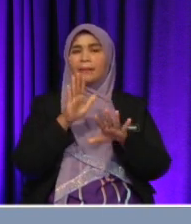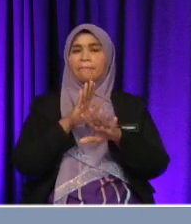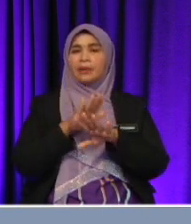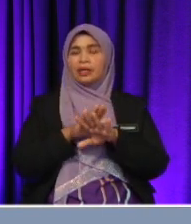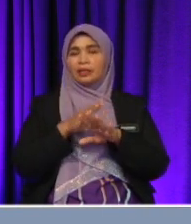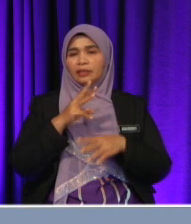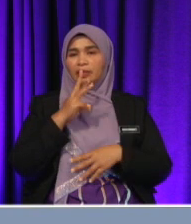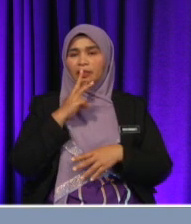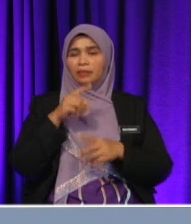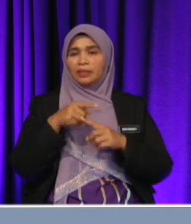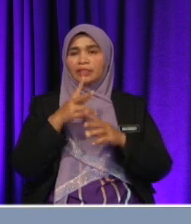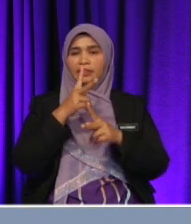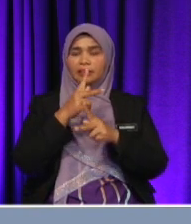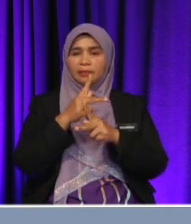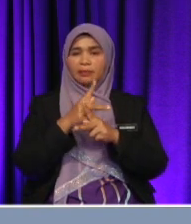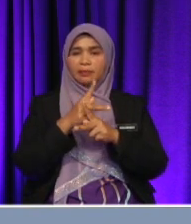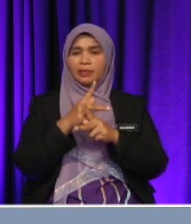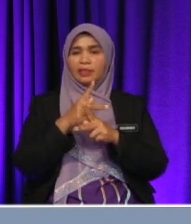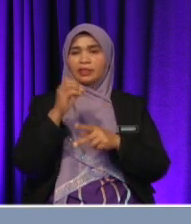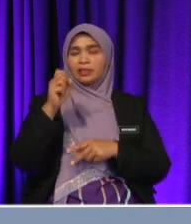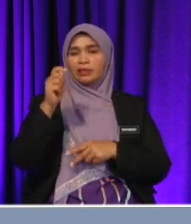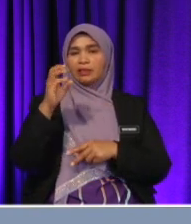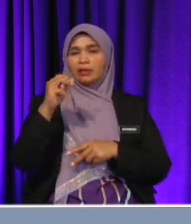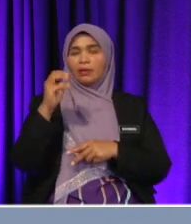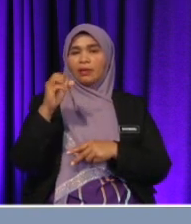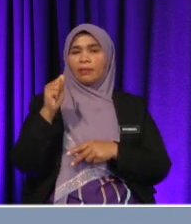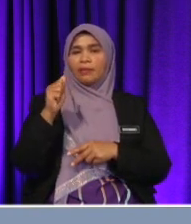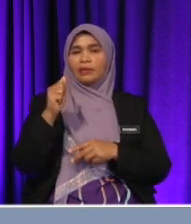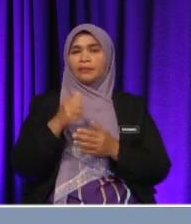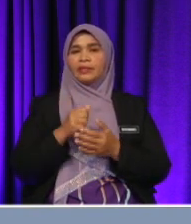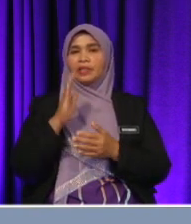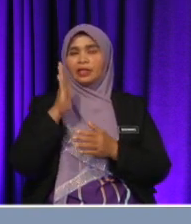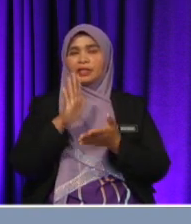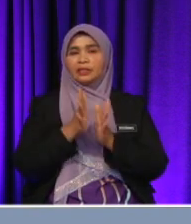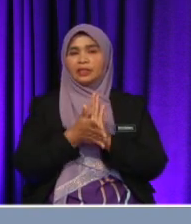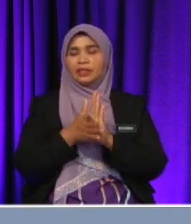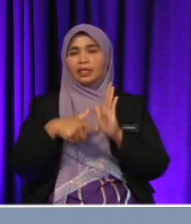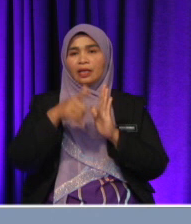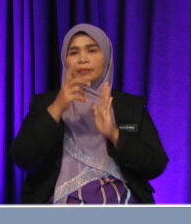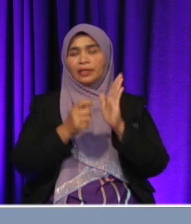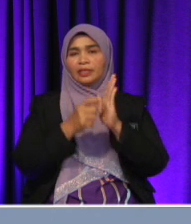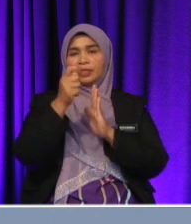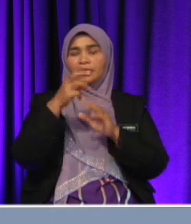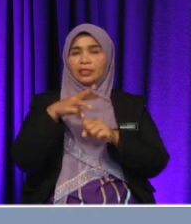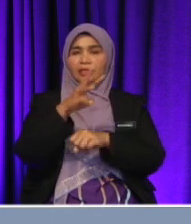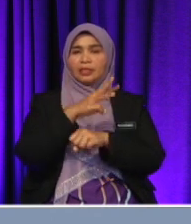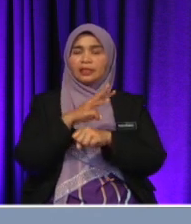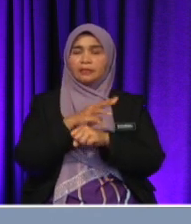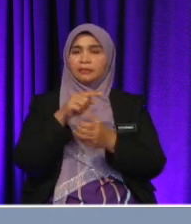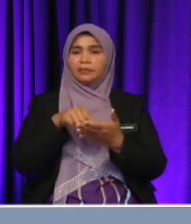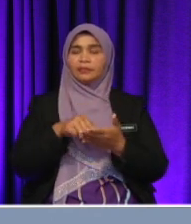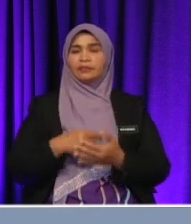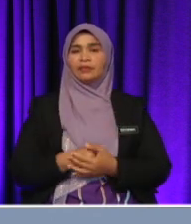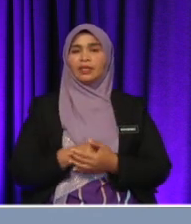simpan kayak stoma dia tuh mungkin kepekatan molekul air itu akan jadi lebih tinggi di kawasan ini kawasan dalam